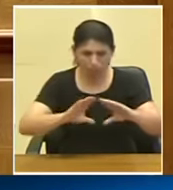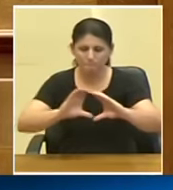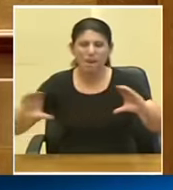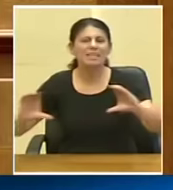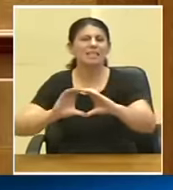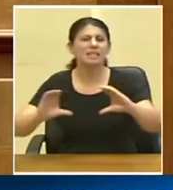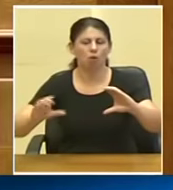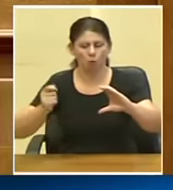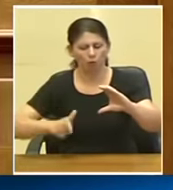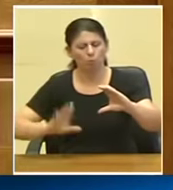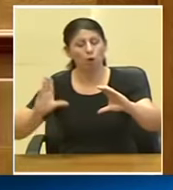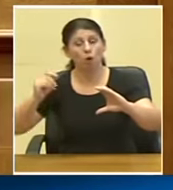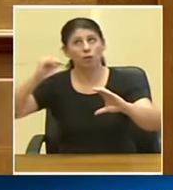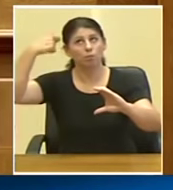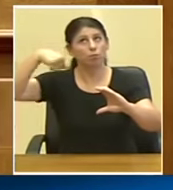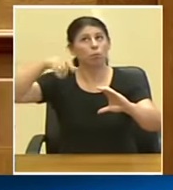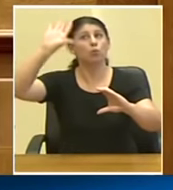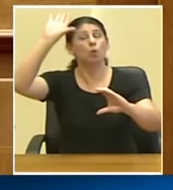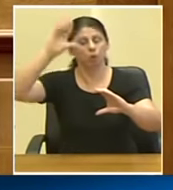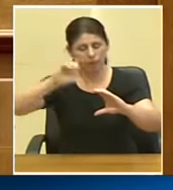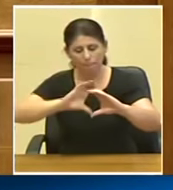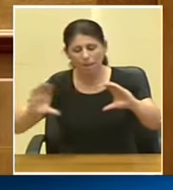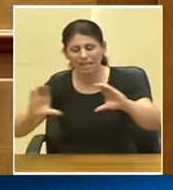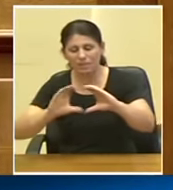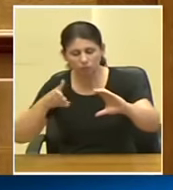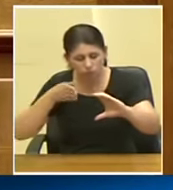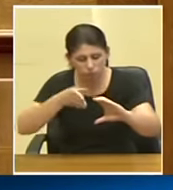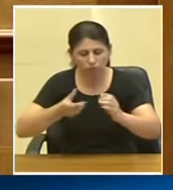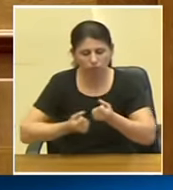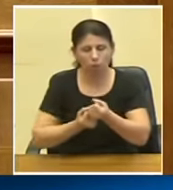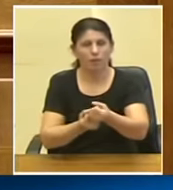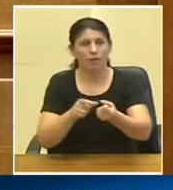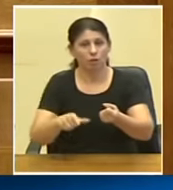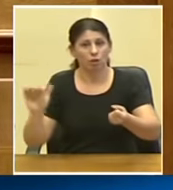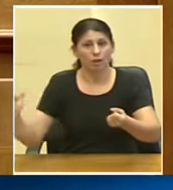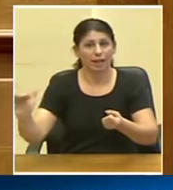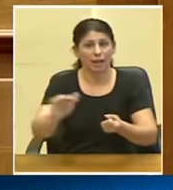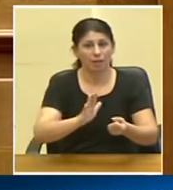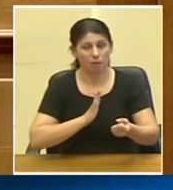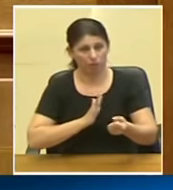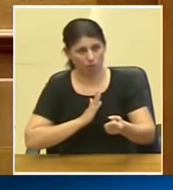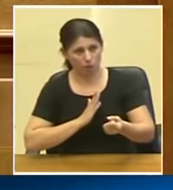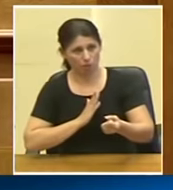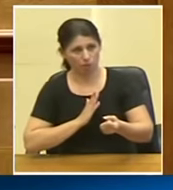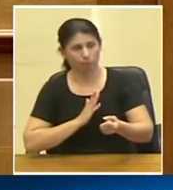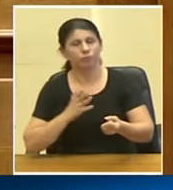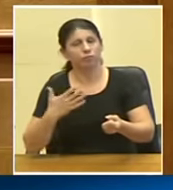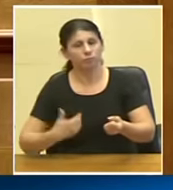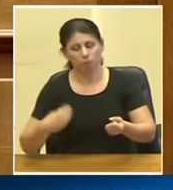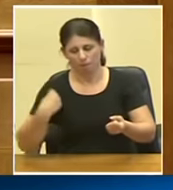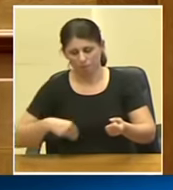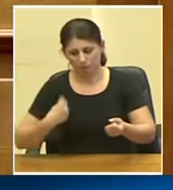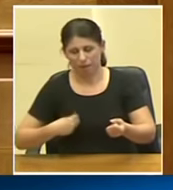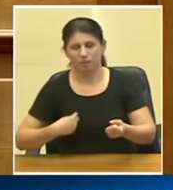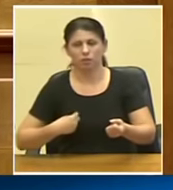πολιτικό αντίστοιχο αυτής της διεύρυνσης είναι το κάλεσμα των ανθρώπων που είναι πράσινοι, που